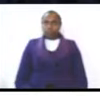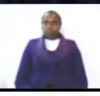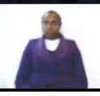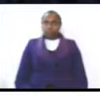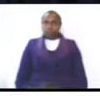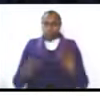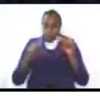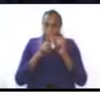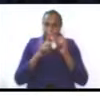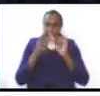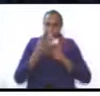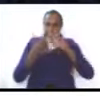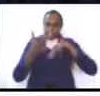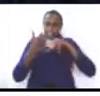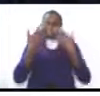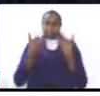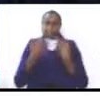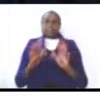Neno ambayo tumesomewa